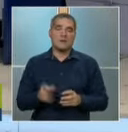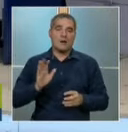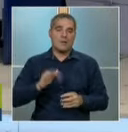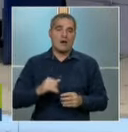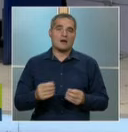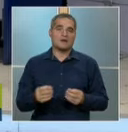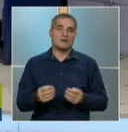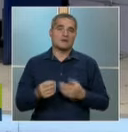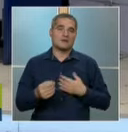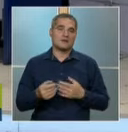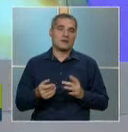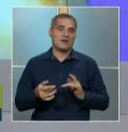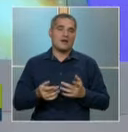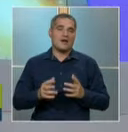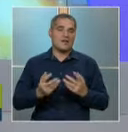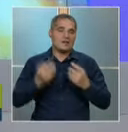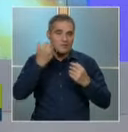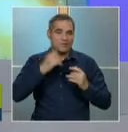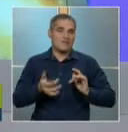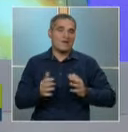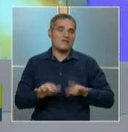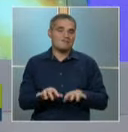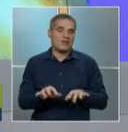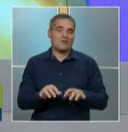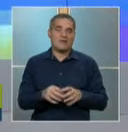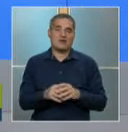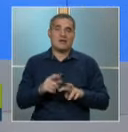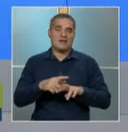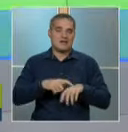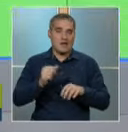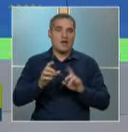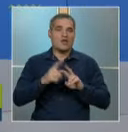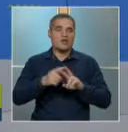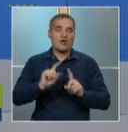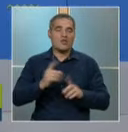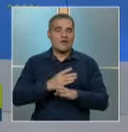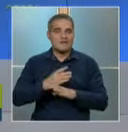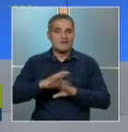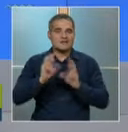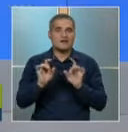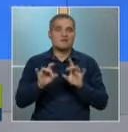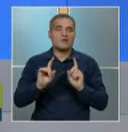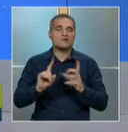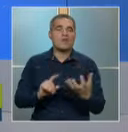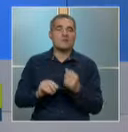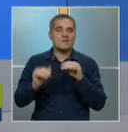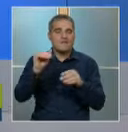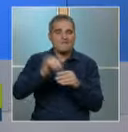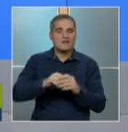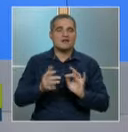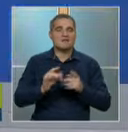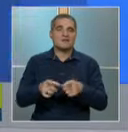опираме до технологиите. Да, но не винаги абсолютно цялата информация, която намираме там, е правилна. Самуил?